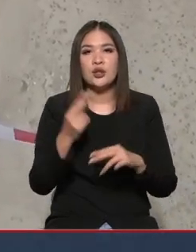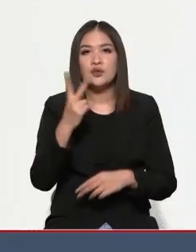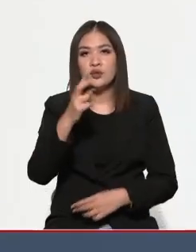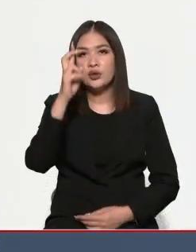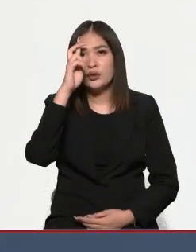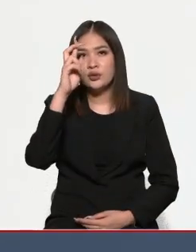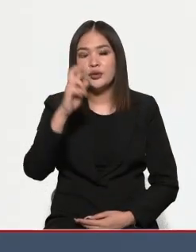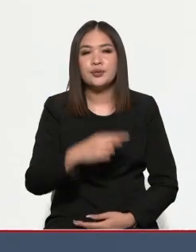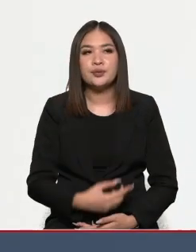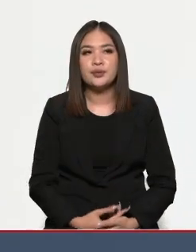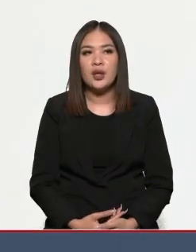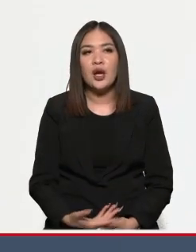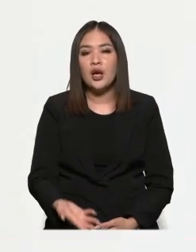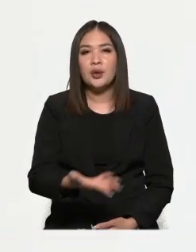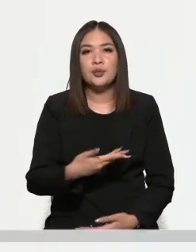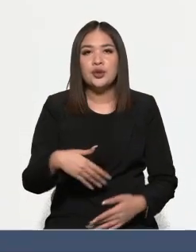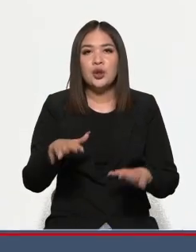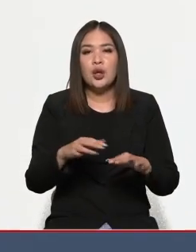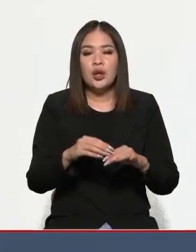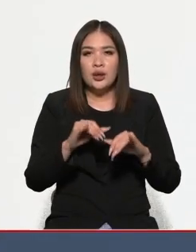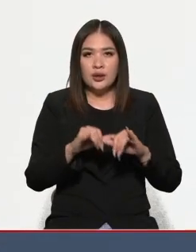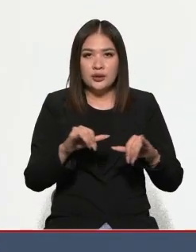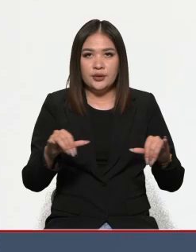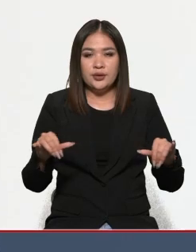стран. Мы не только как бы развиваем